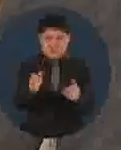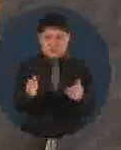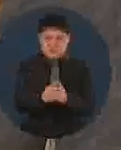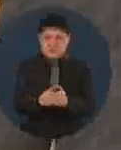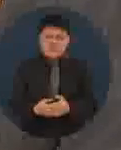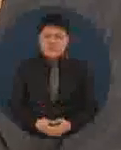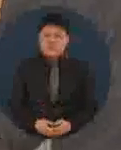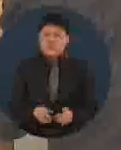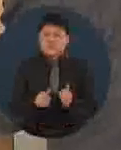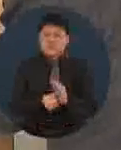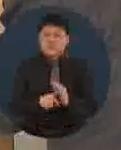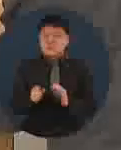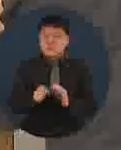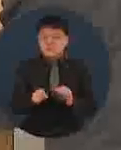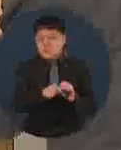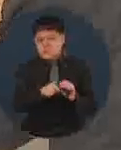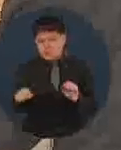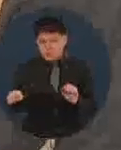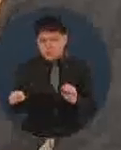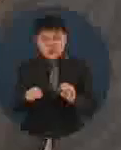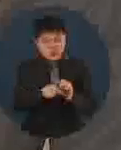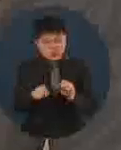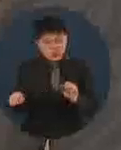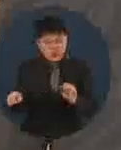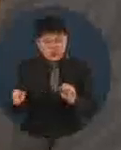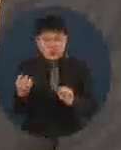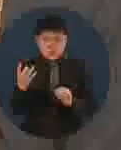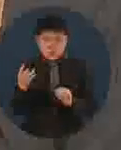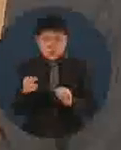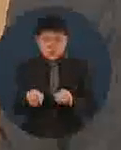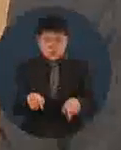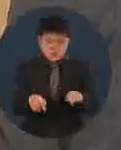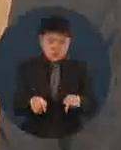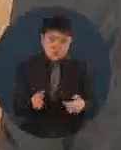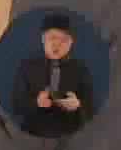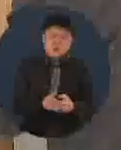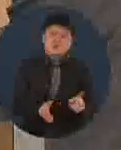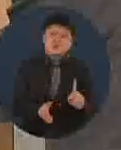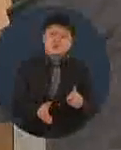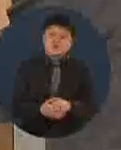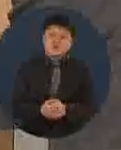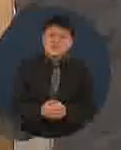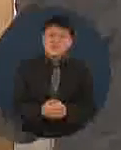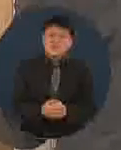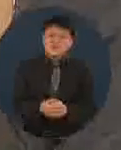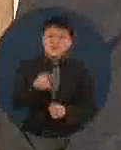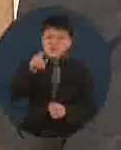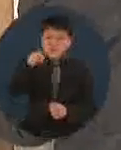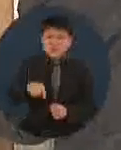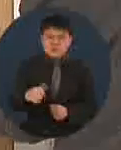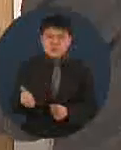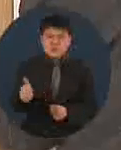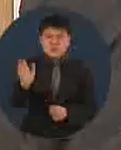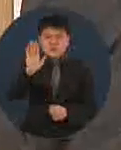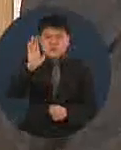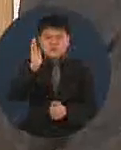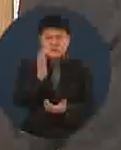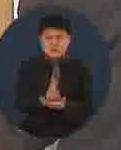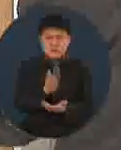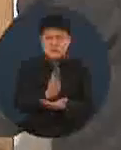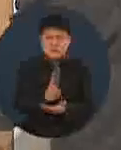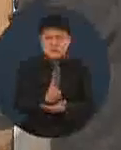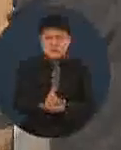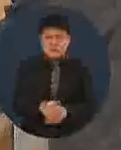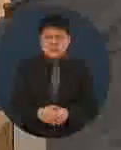나가고 이때 네. 느는 것이 돌의 흐름이었어요. 멋있는 타이밍이죠. 자, 이런 식으로 되면 어떻게 될까요? 그거는 일단 이건 죽어서는 안 되겠죠. 아, 네. 살아버리죠.